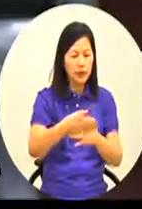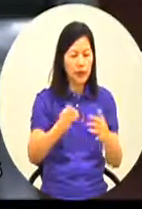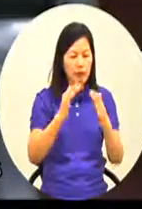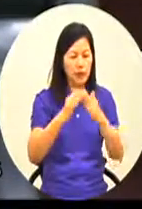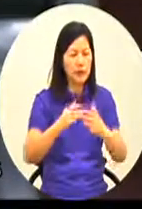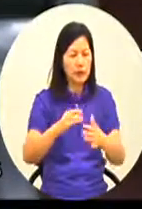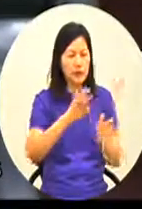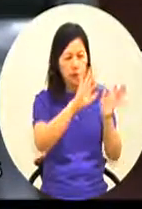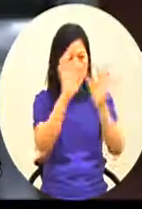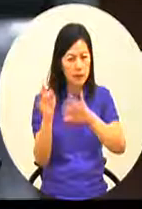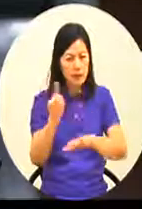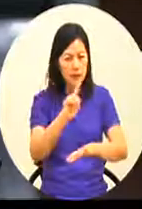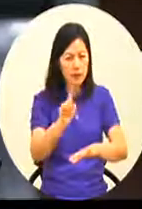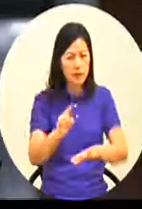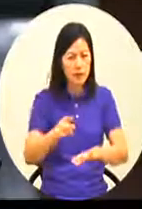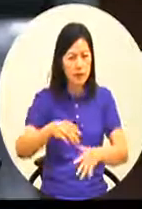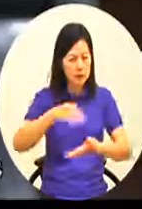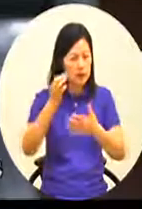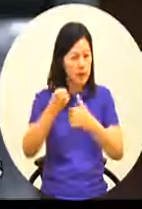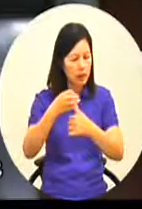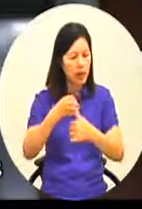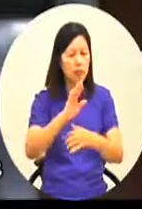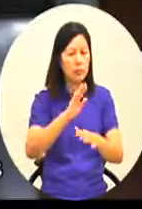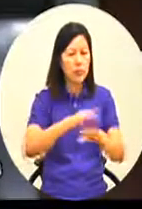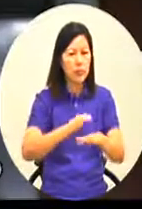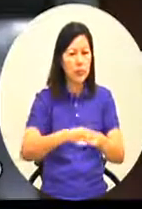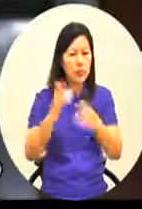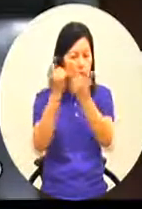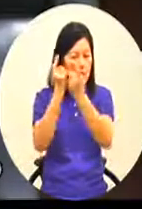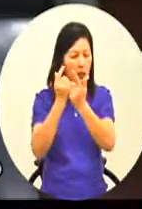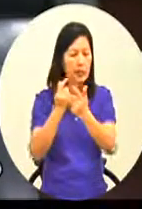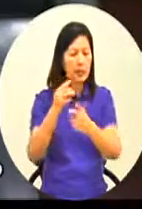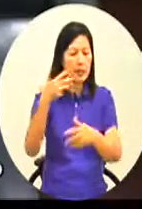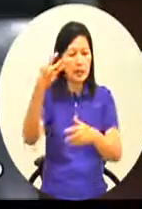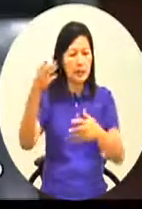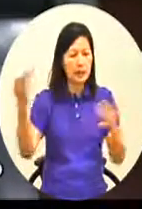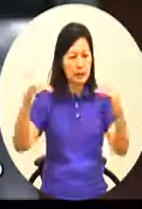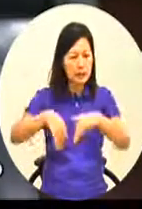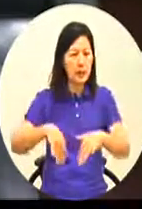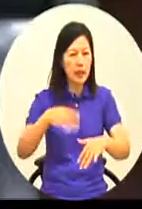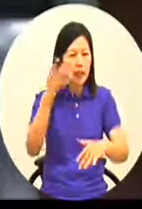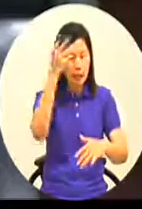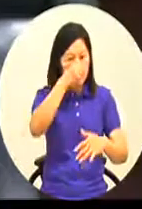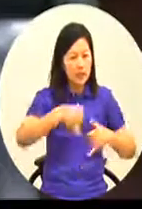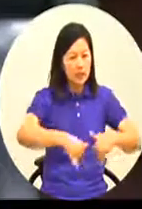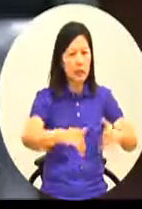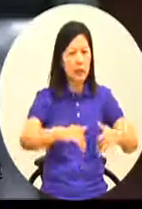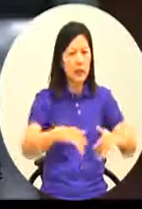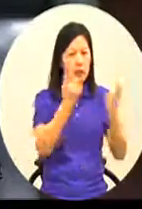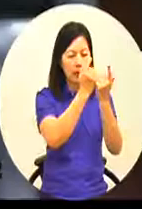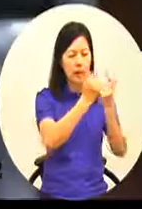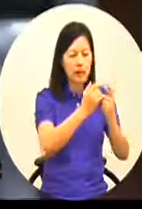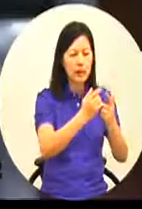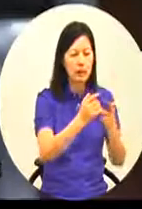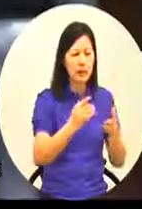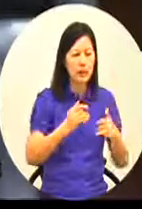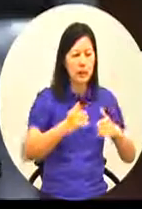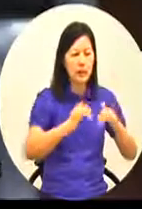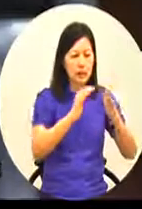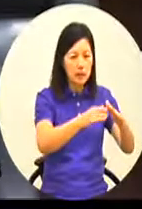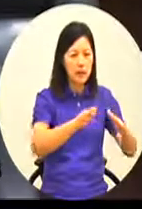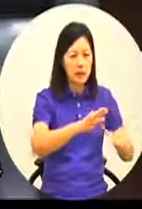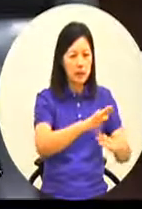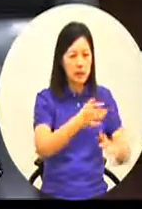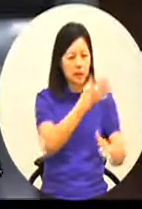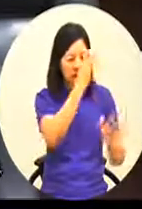些见解，包括我们的一些甚至是北部的三峡的老街，包括台北市的市容的景观。那我特别提